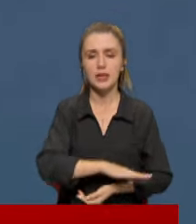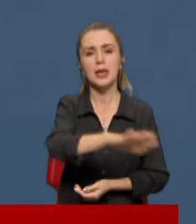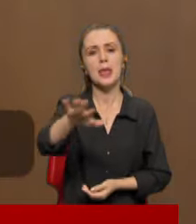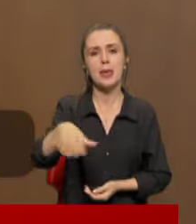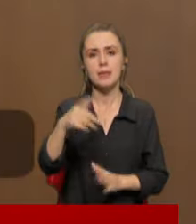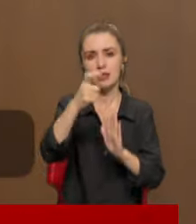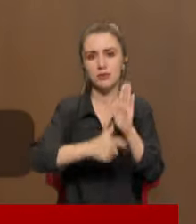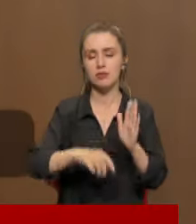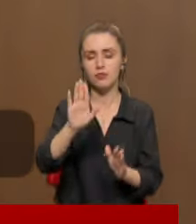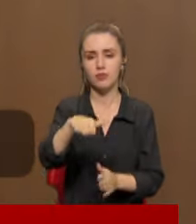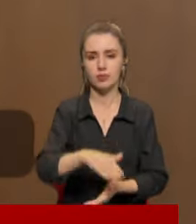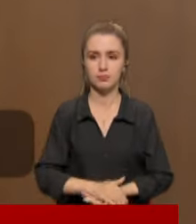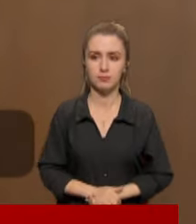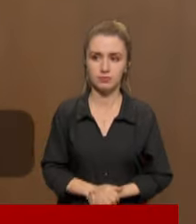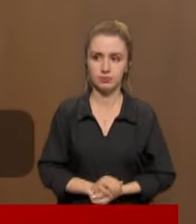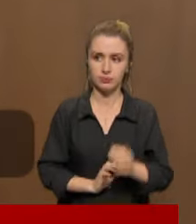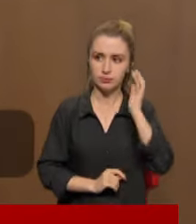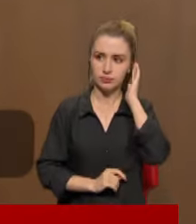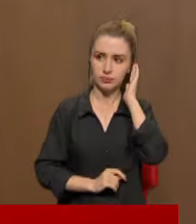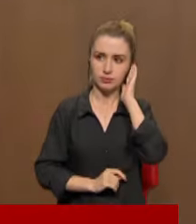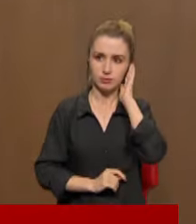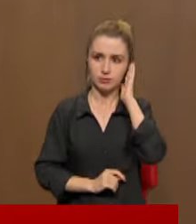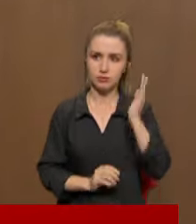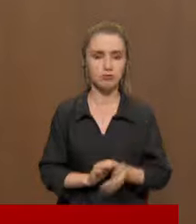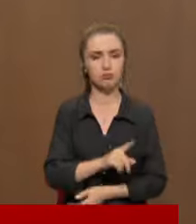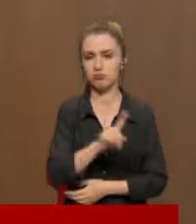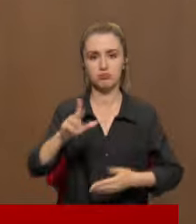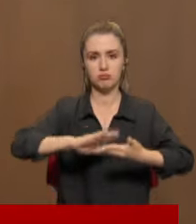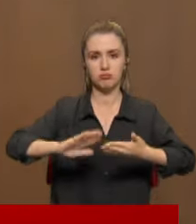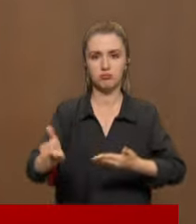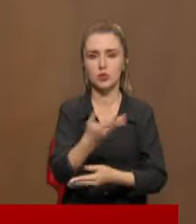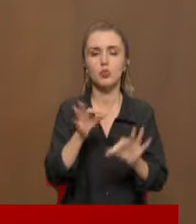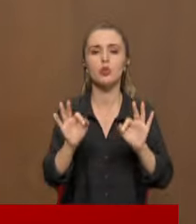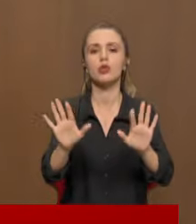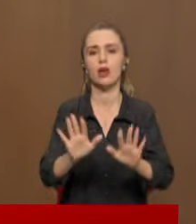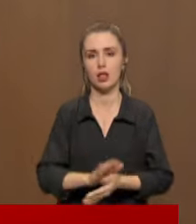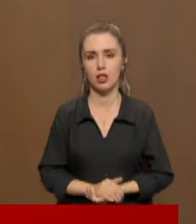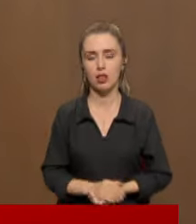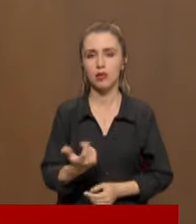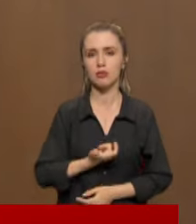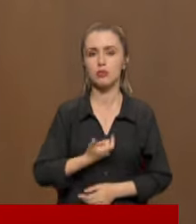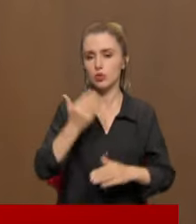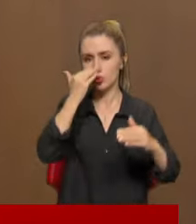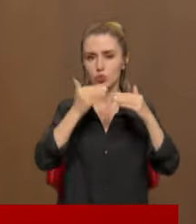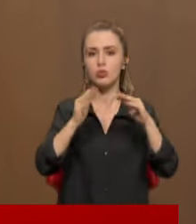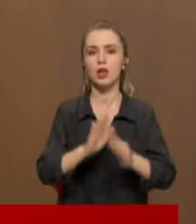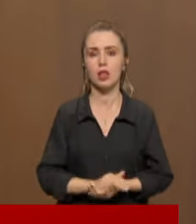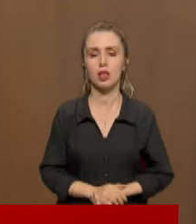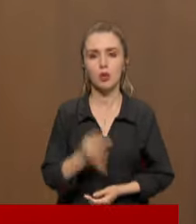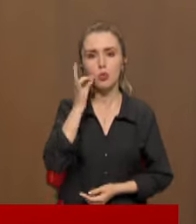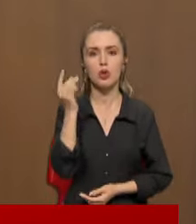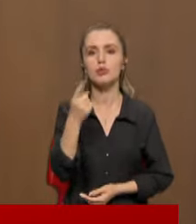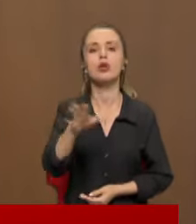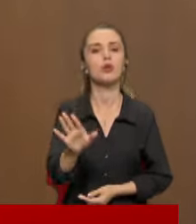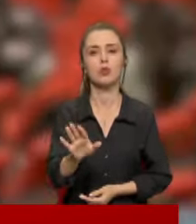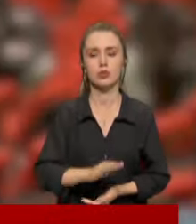Hepsinin listesi var. AK Parti'nin işe alım kontenjan listesi var mıdır? Hayır arkadaşlar, mümkün müdür böyle bir şey yani? Yasal olmayan bir şey ne demek yani? Böyle bir durum olabilir